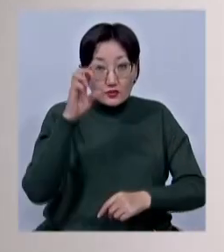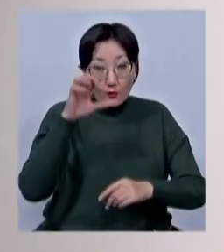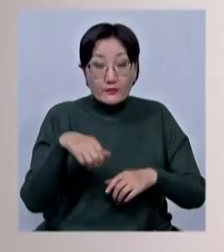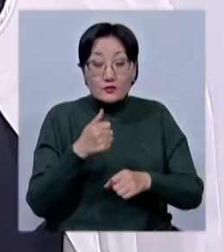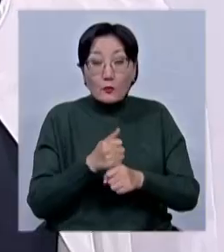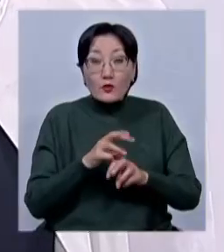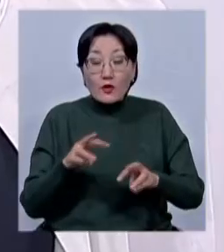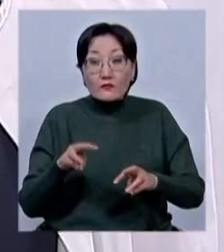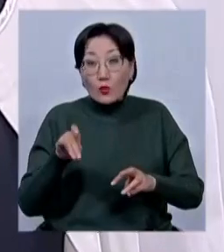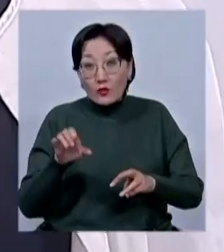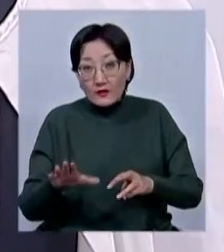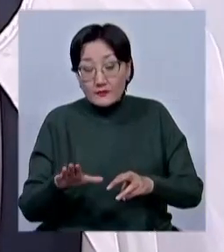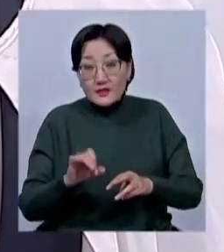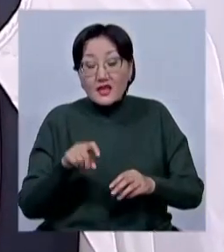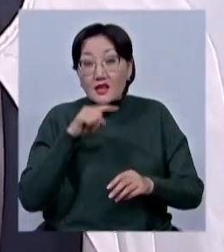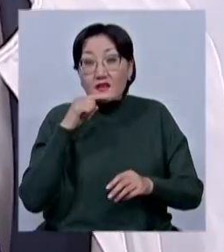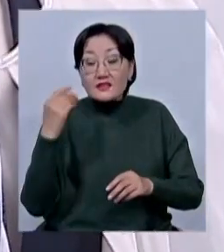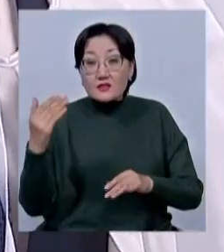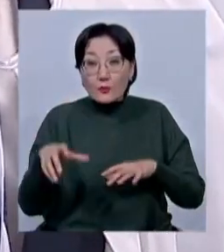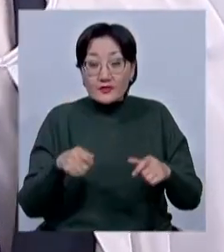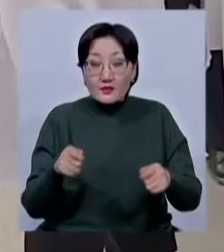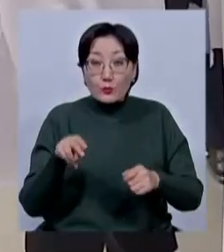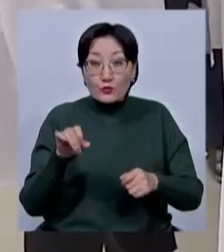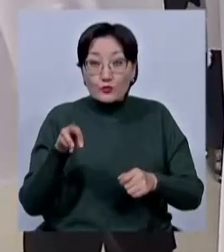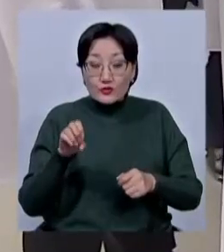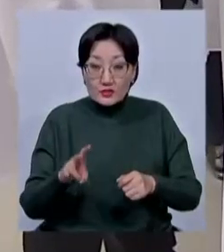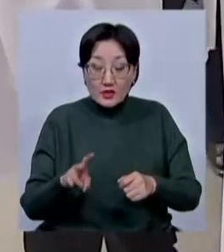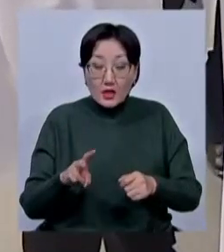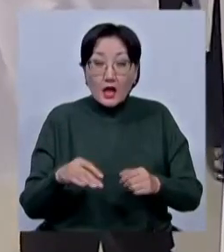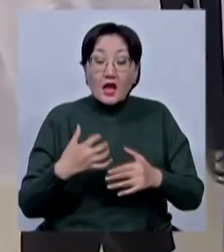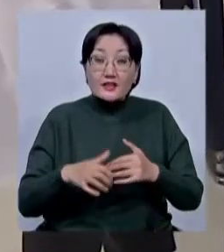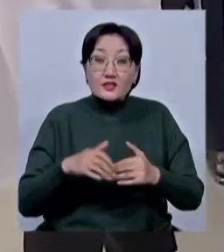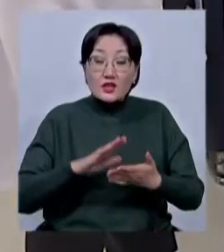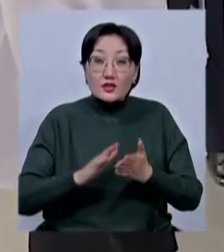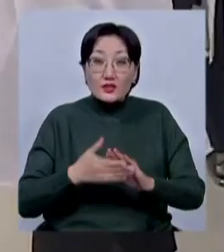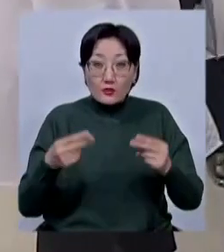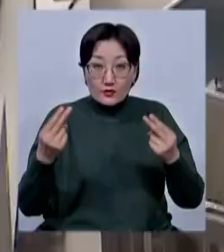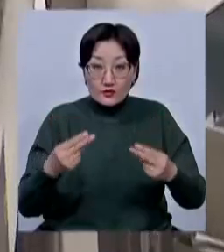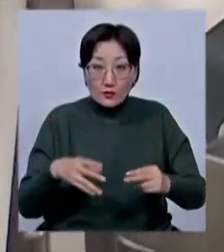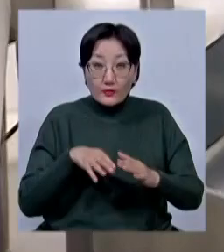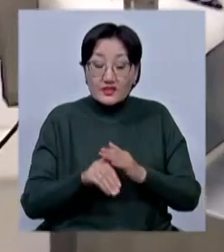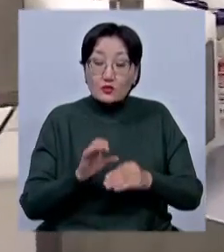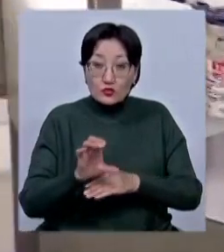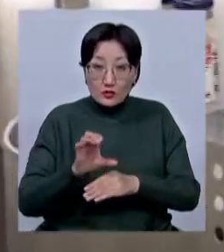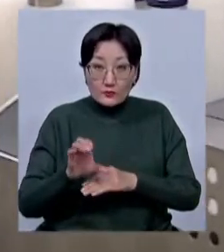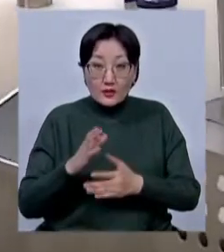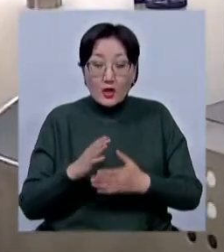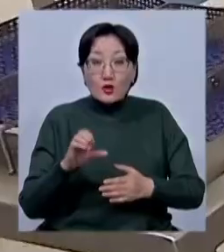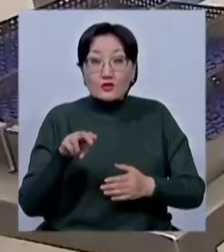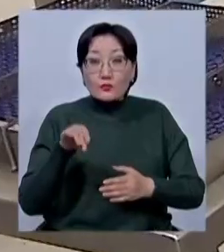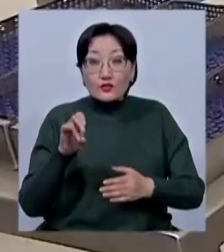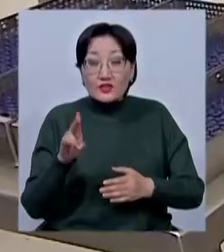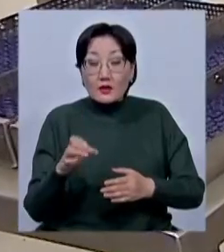басшысы Қасым-Жомарт Тоқаев пен Ресей Федерациясының президенті Владимир Путин арасындағы келісім аясында өндіріліп жатыр. Спутник